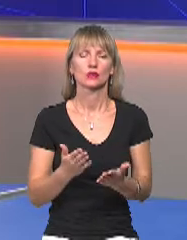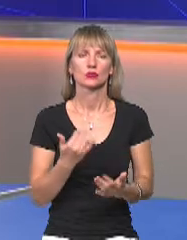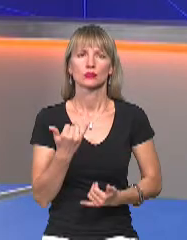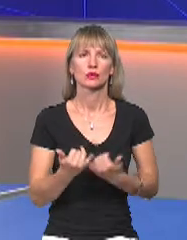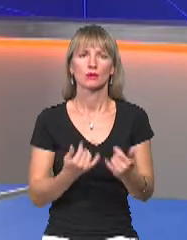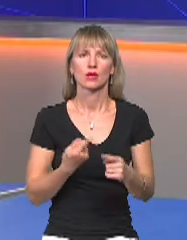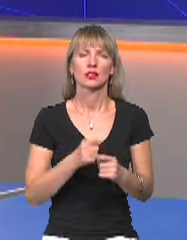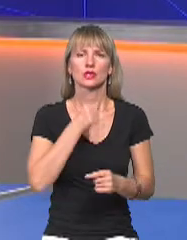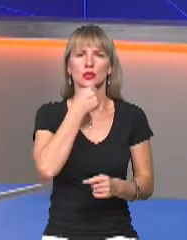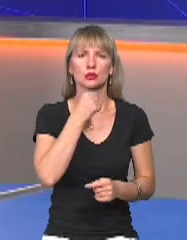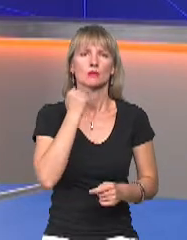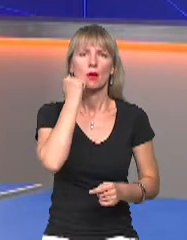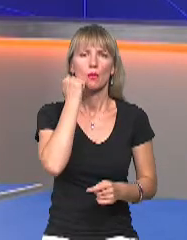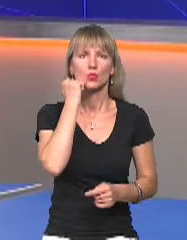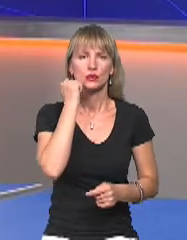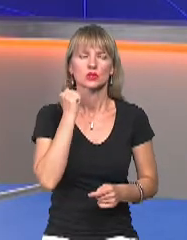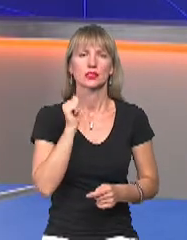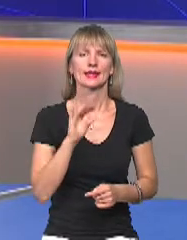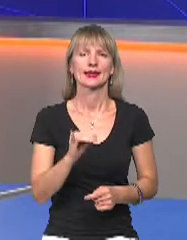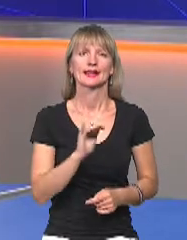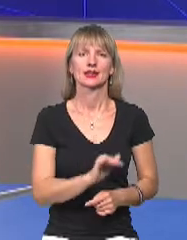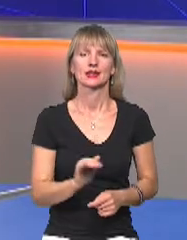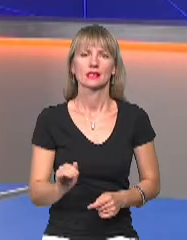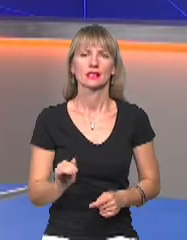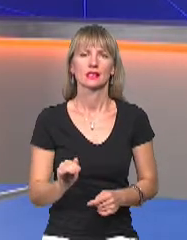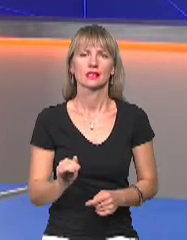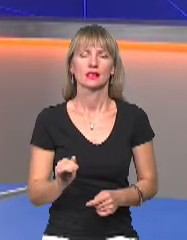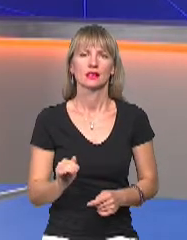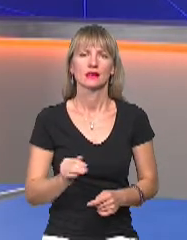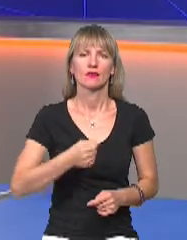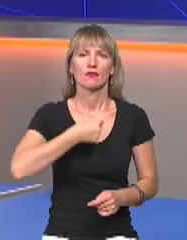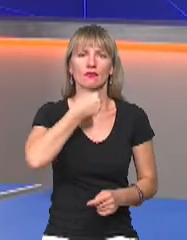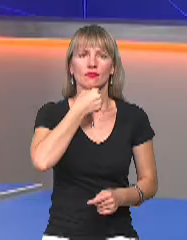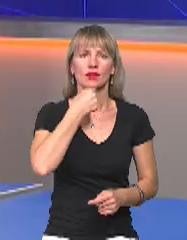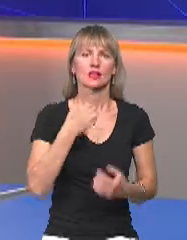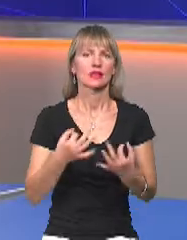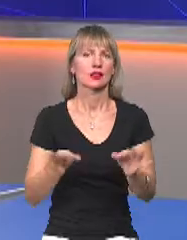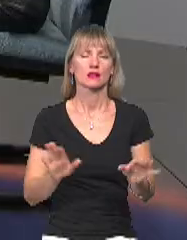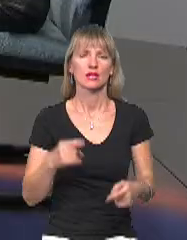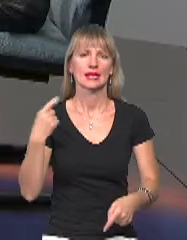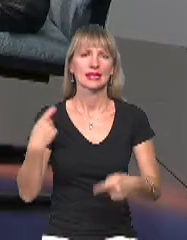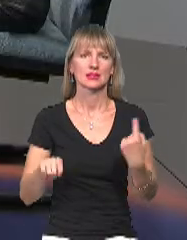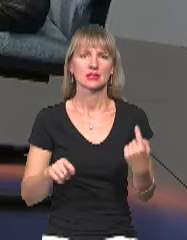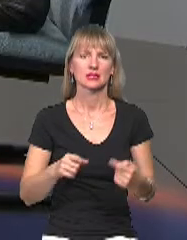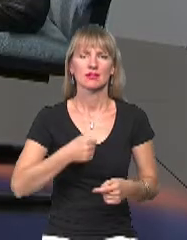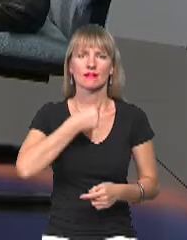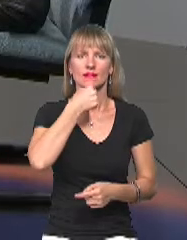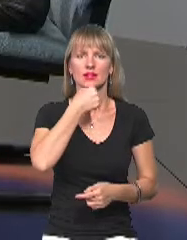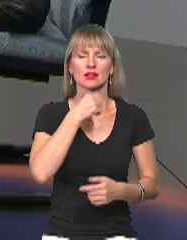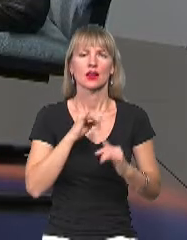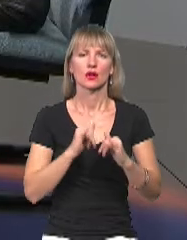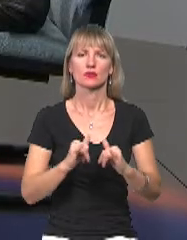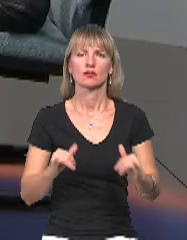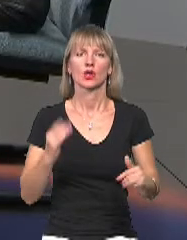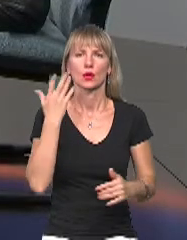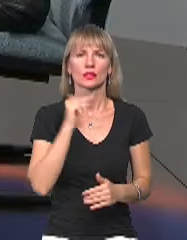це дідусь-бабуся, діти, вік не дозволяє, різниця в віці розвиватися,